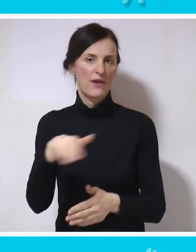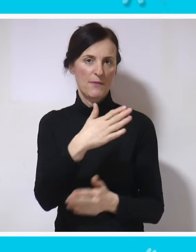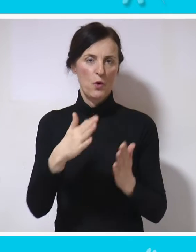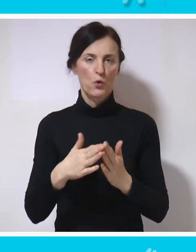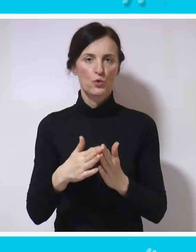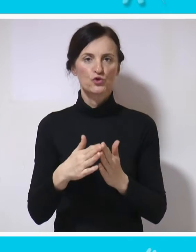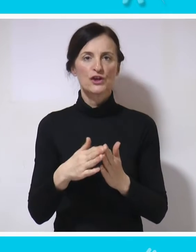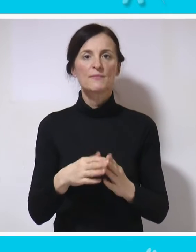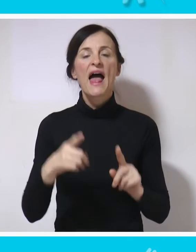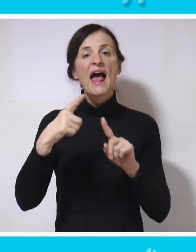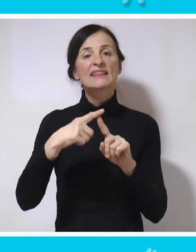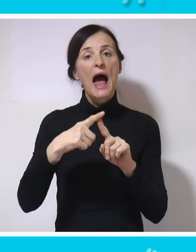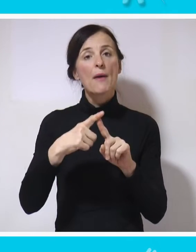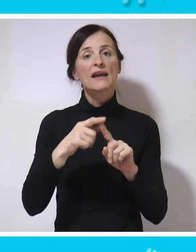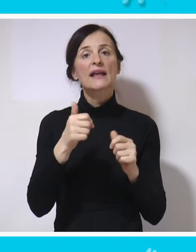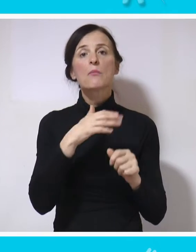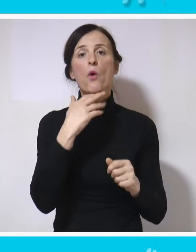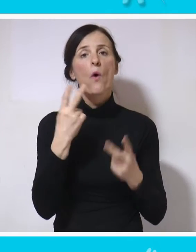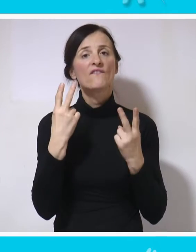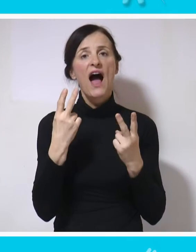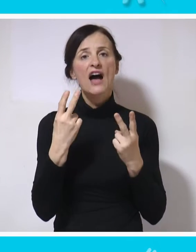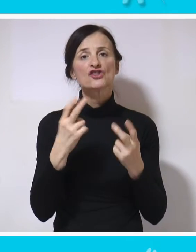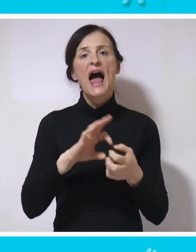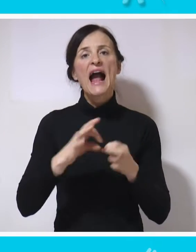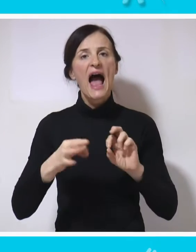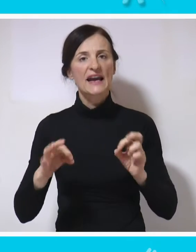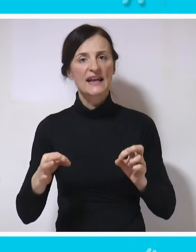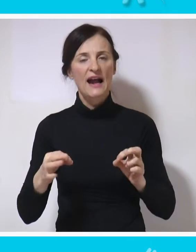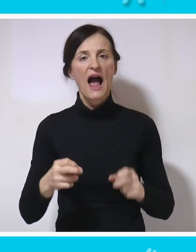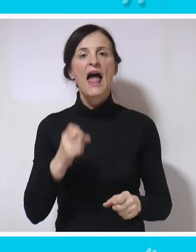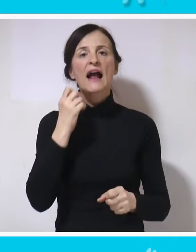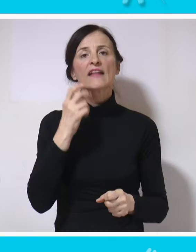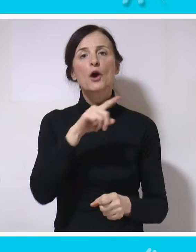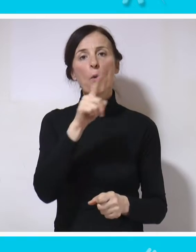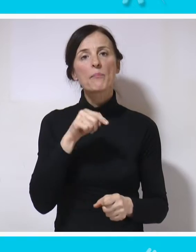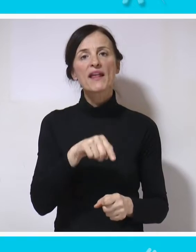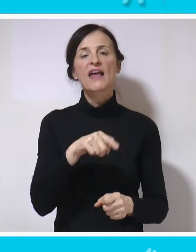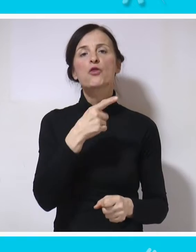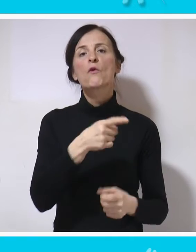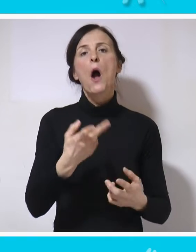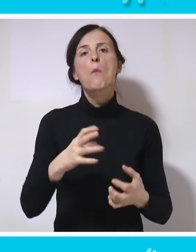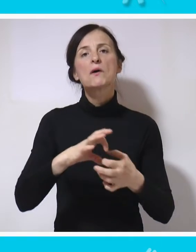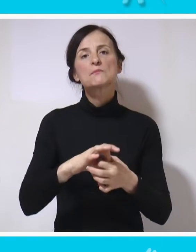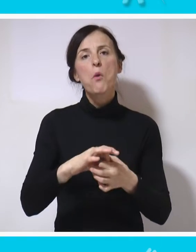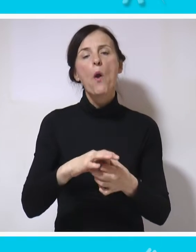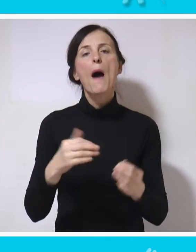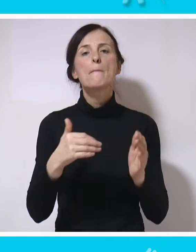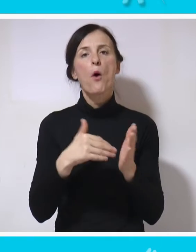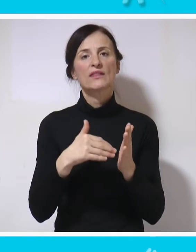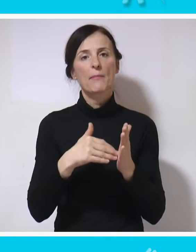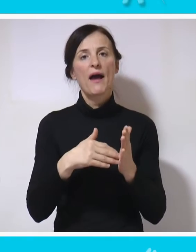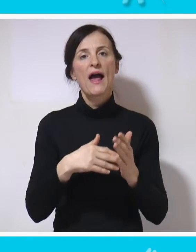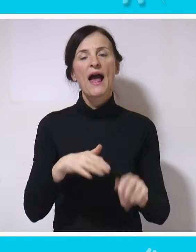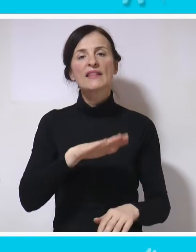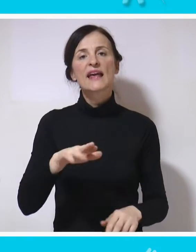vratimo. Tamarina uloga je jedna od važnijih karika kada su u pitanju spona i potreba deteta